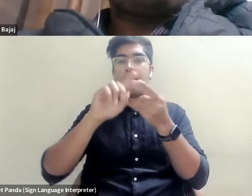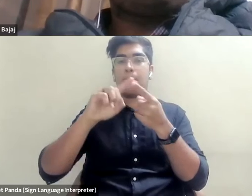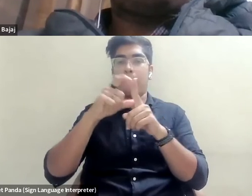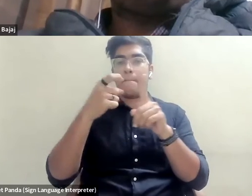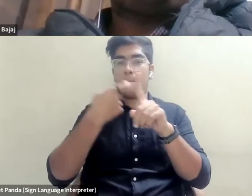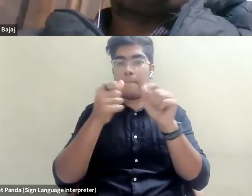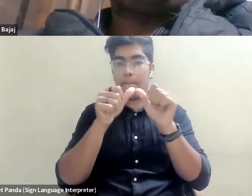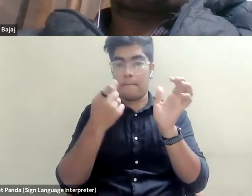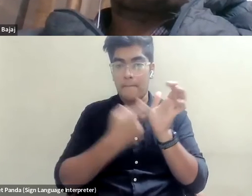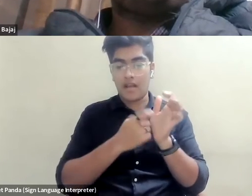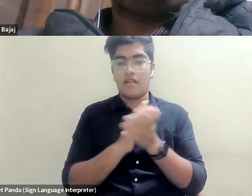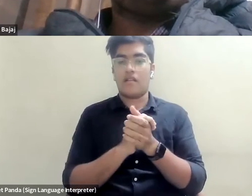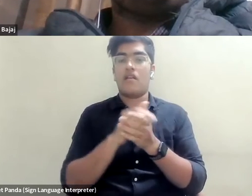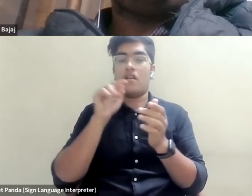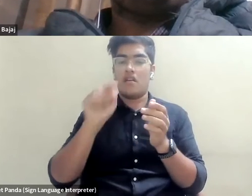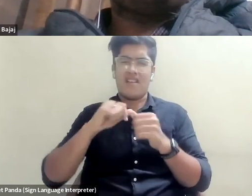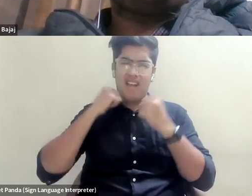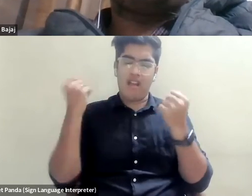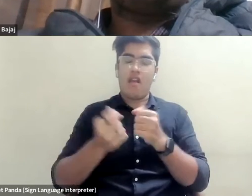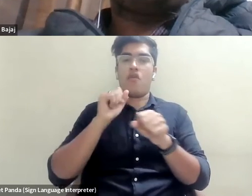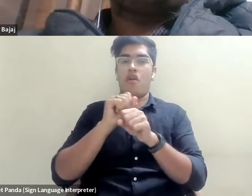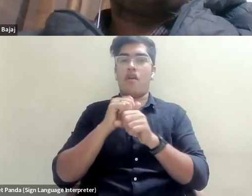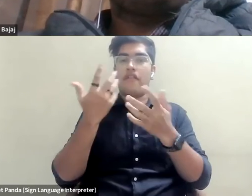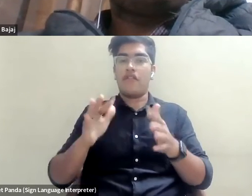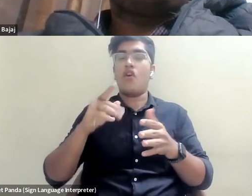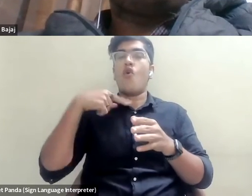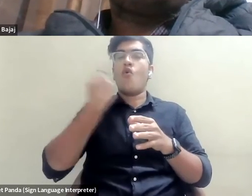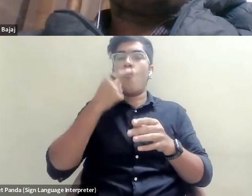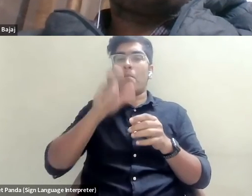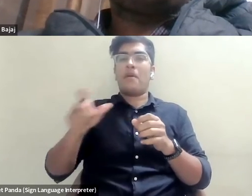बहुत प्रयास करके जो दबे कुचले हुए जो लोग हैं